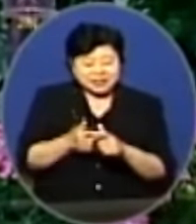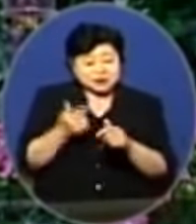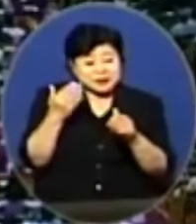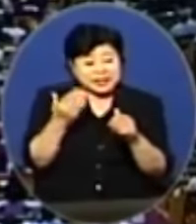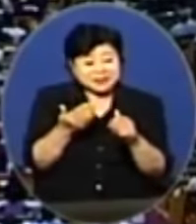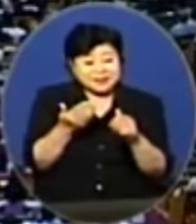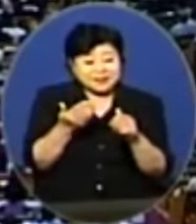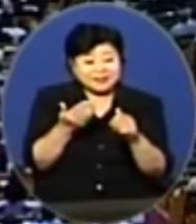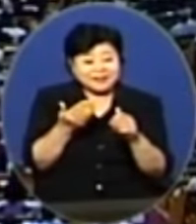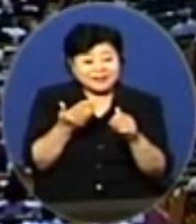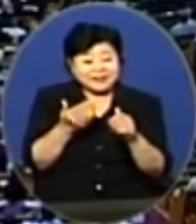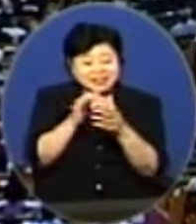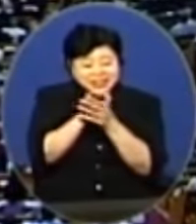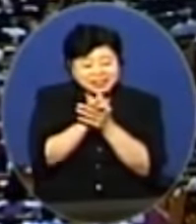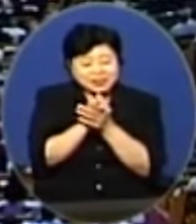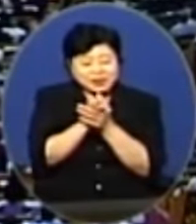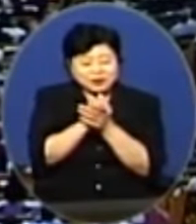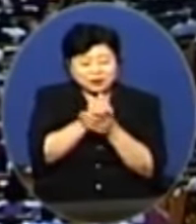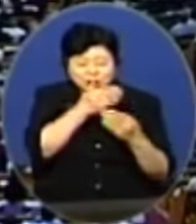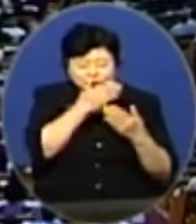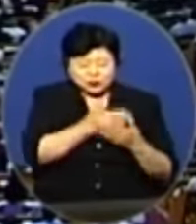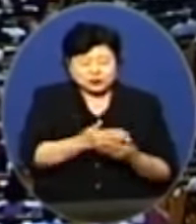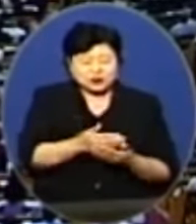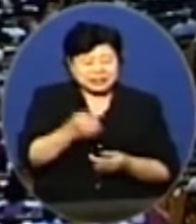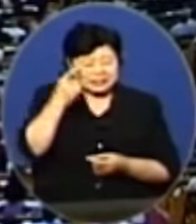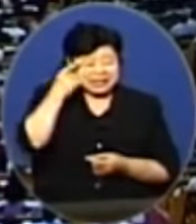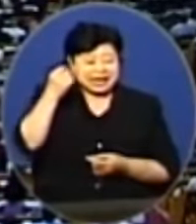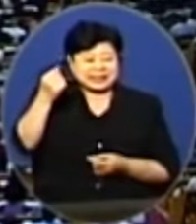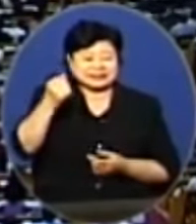예수님께서도 기도를 굉장히 중요히 여기신 것은